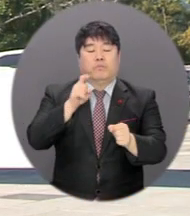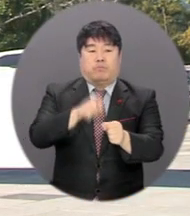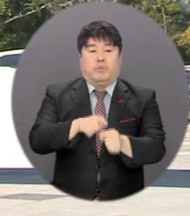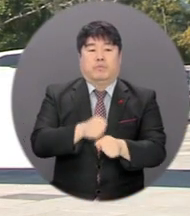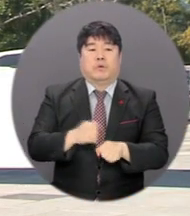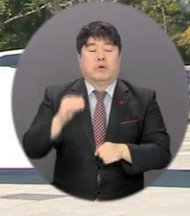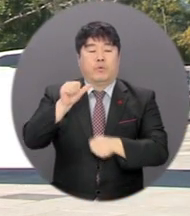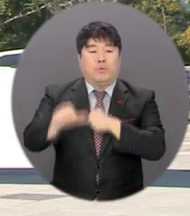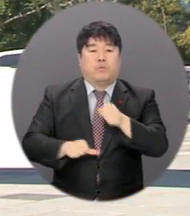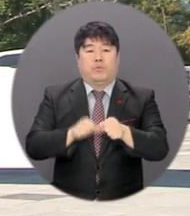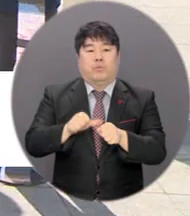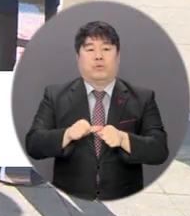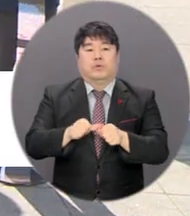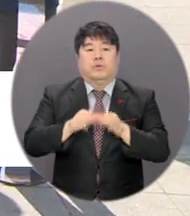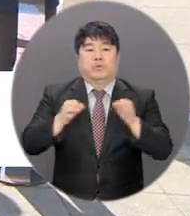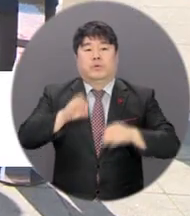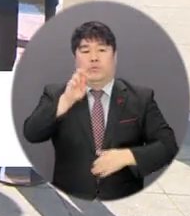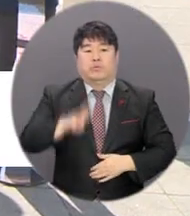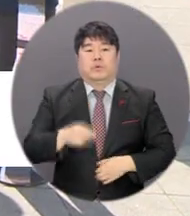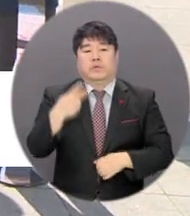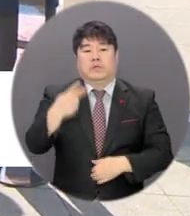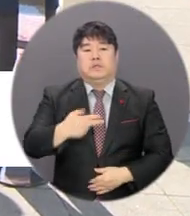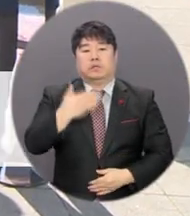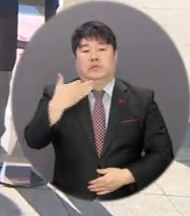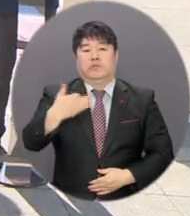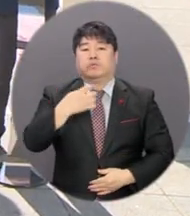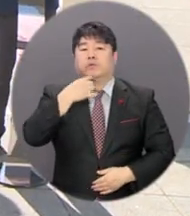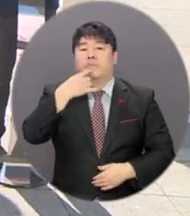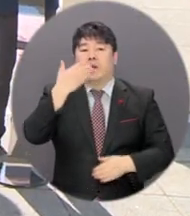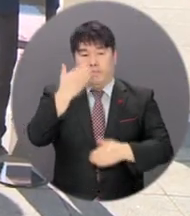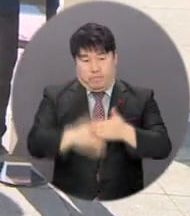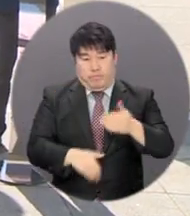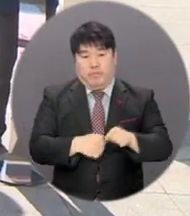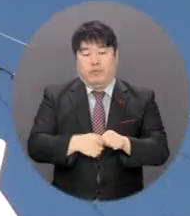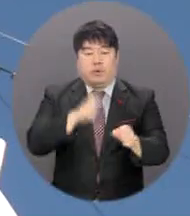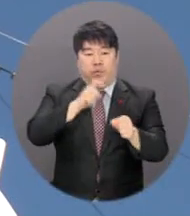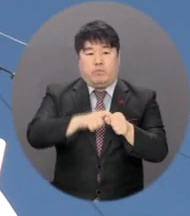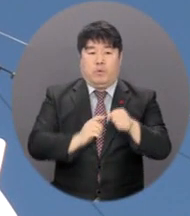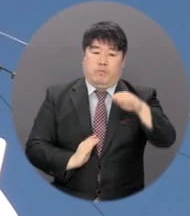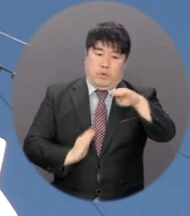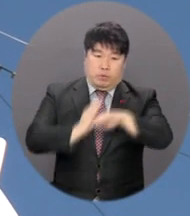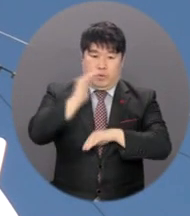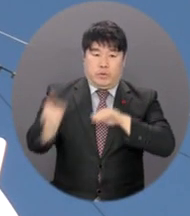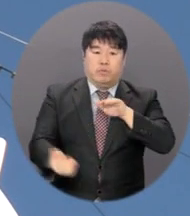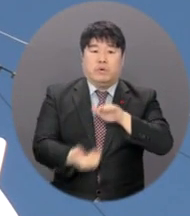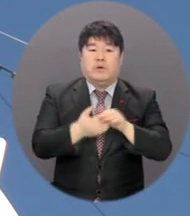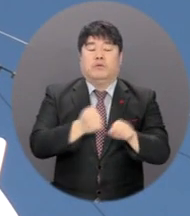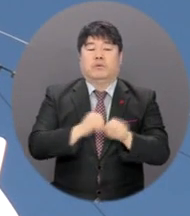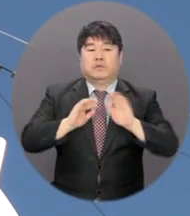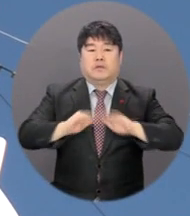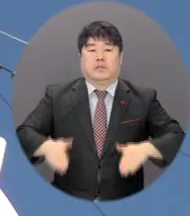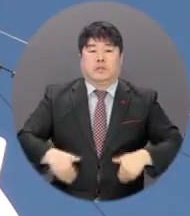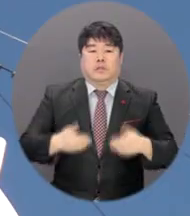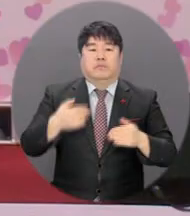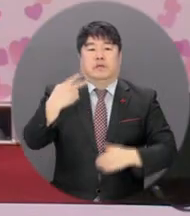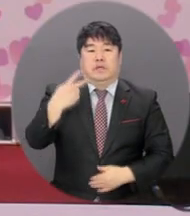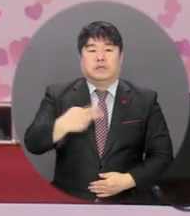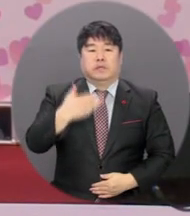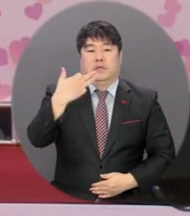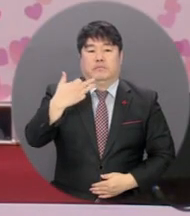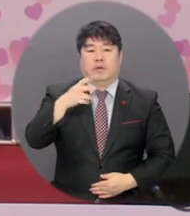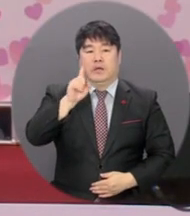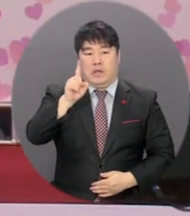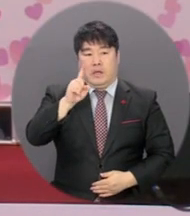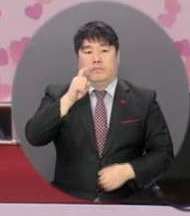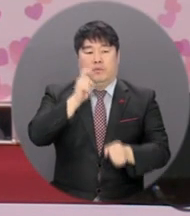최근 5년간 광주의 경우는 2019년을 제외하고 목표를 초과 달성했고 전남도 2018년